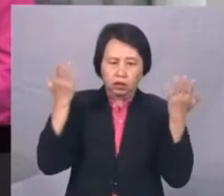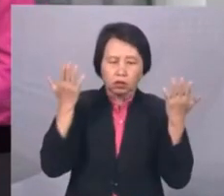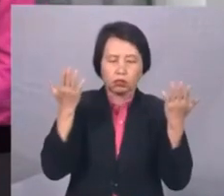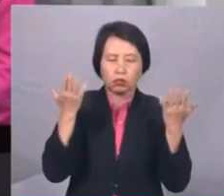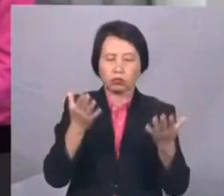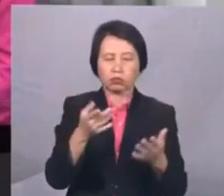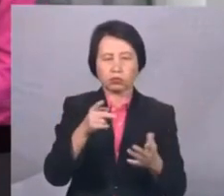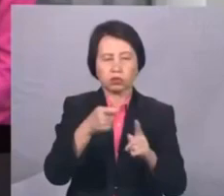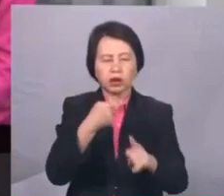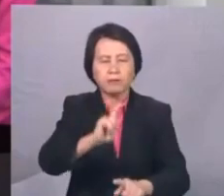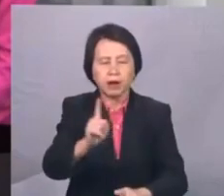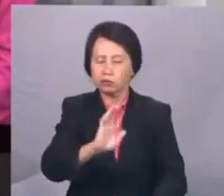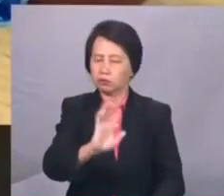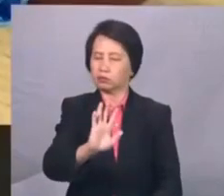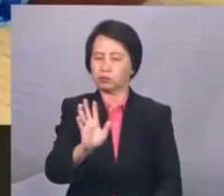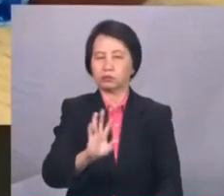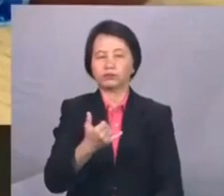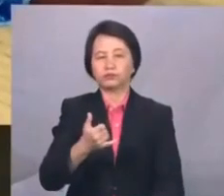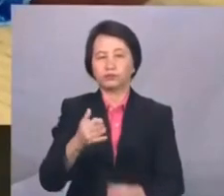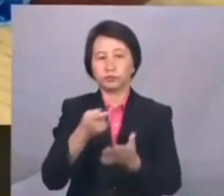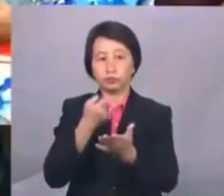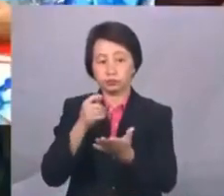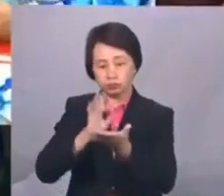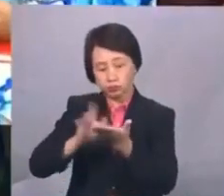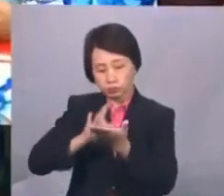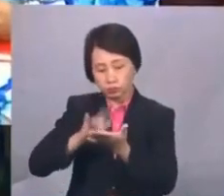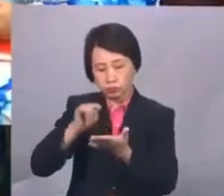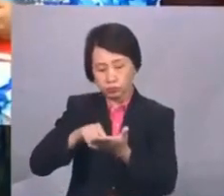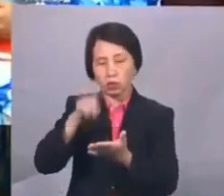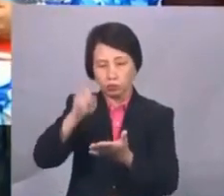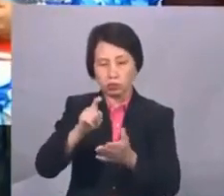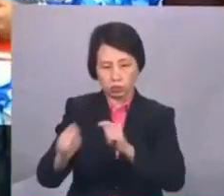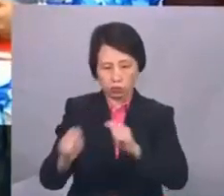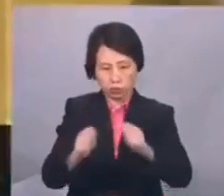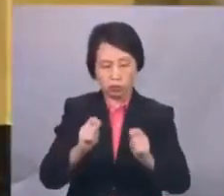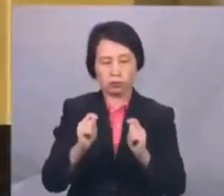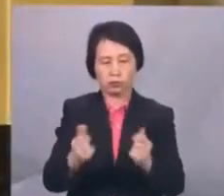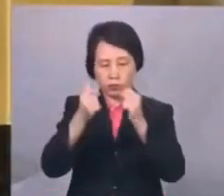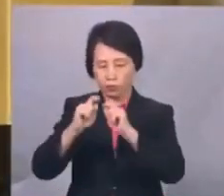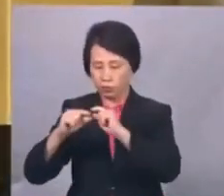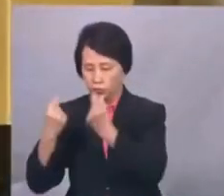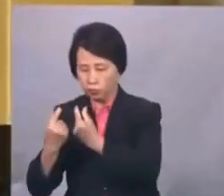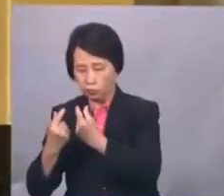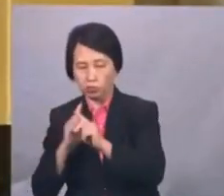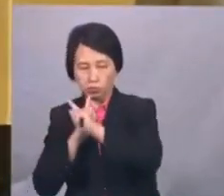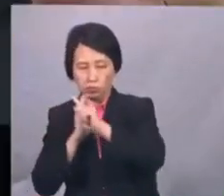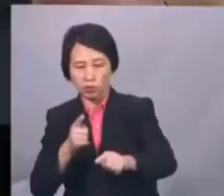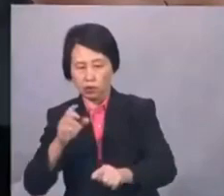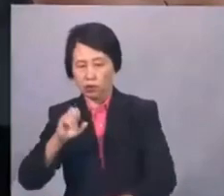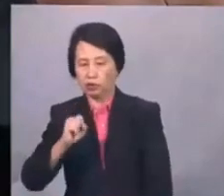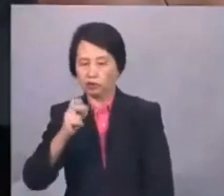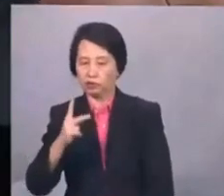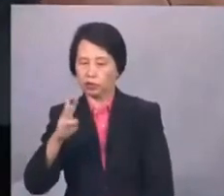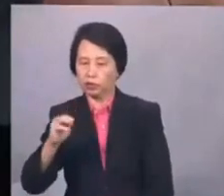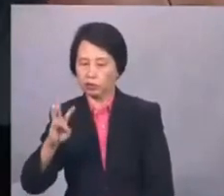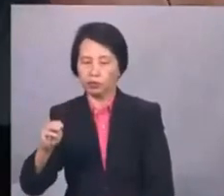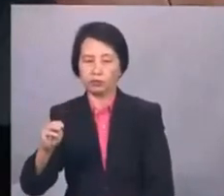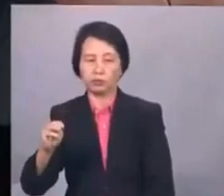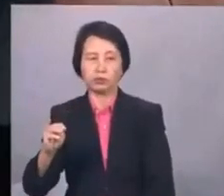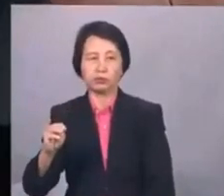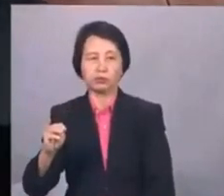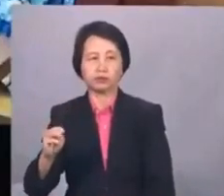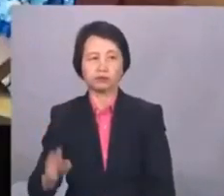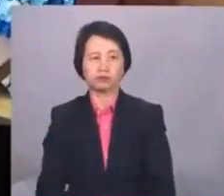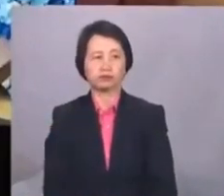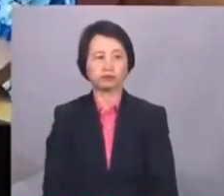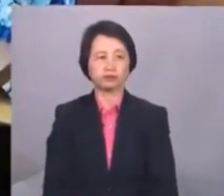sumbernya dengan penularan berita palsu di media sosial ia memerlukan tindakan segera pasukan respon suruhanjaya komunikasi dan multimedia